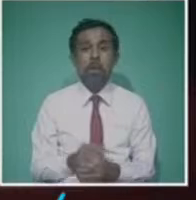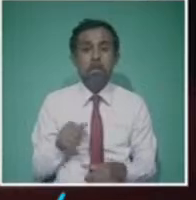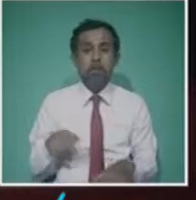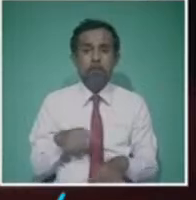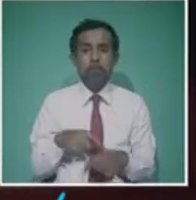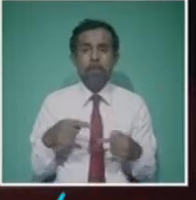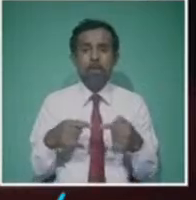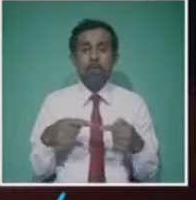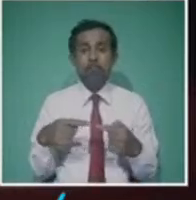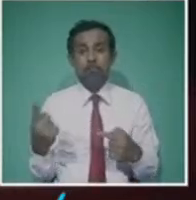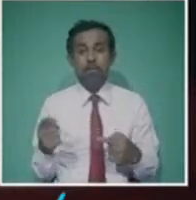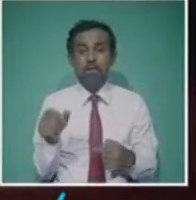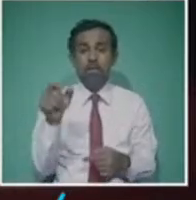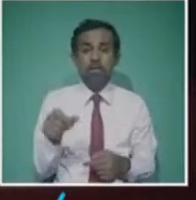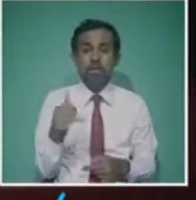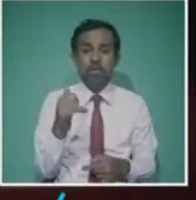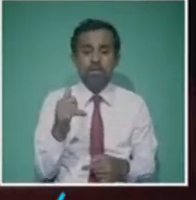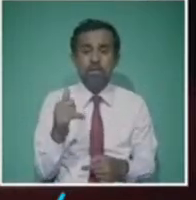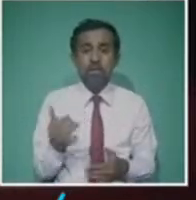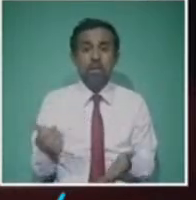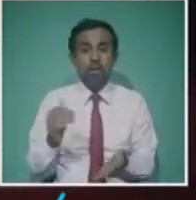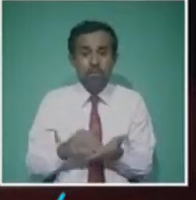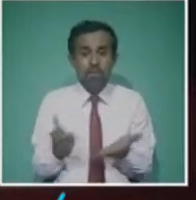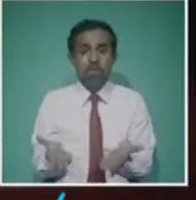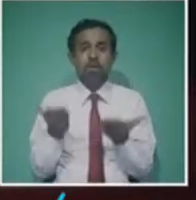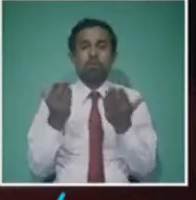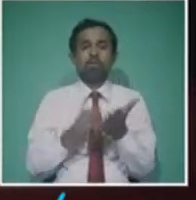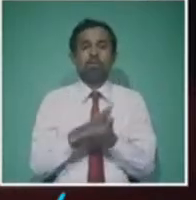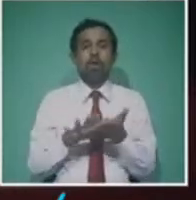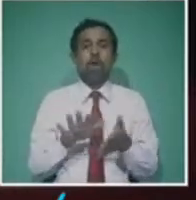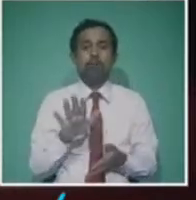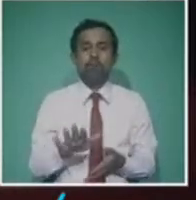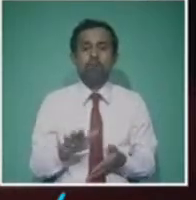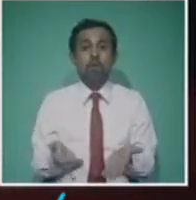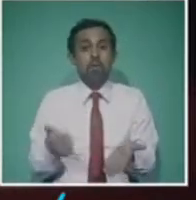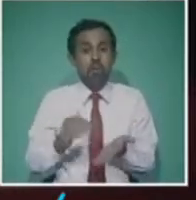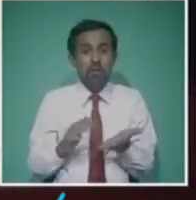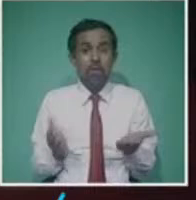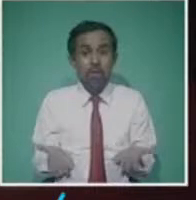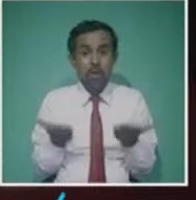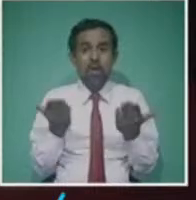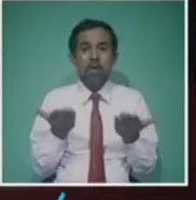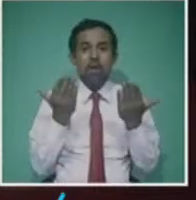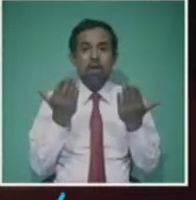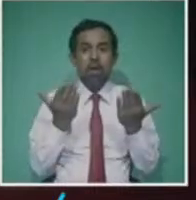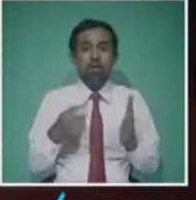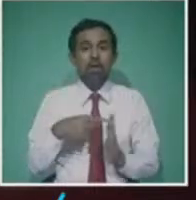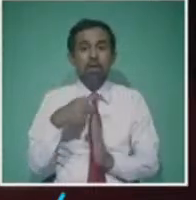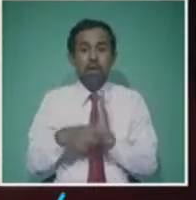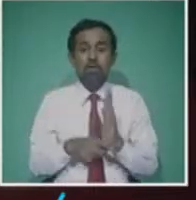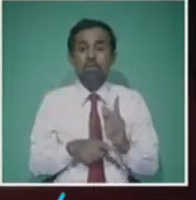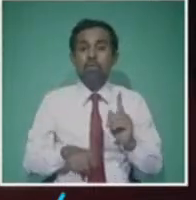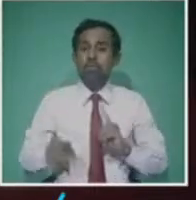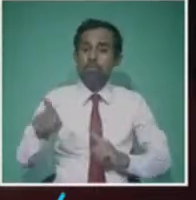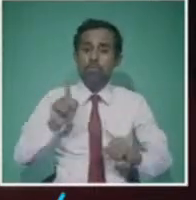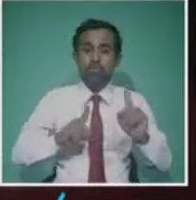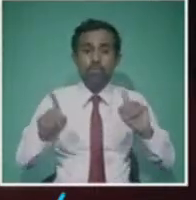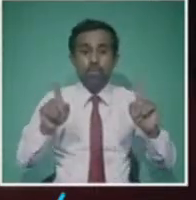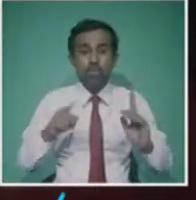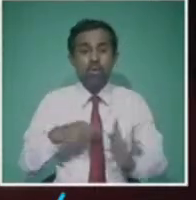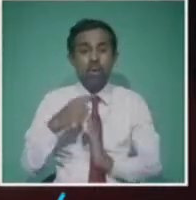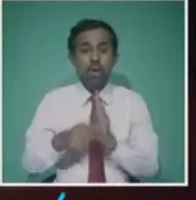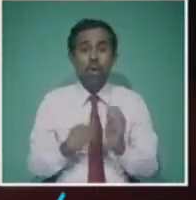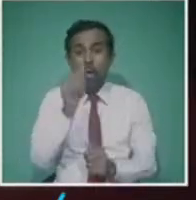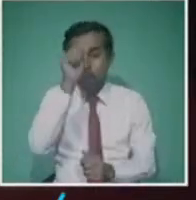අනිත් පැත්තේ සමහරු නැවත නැගිටින්න සූදානම් වෙනවා. නැවත නැගිටිමු කියලා කොර ගහ ගහ රට වටේ යනවා. මුළු රටම